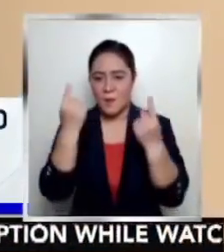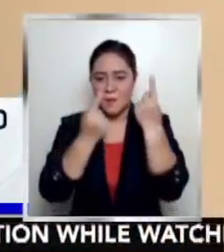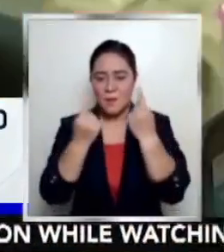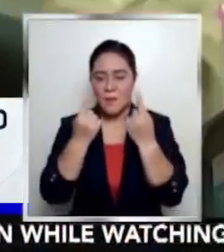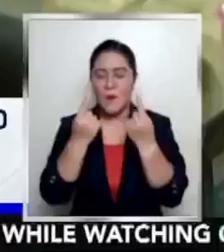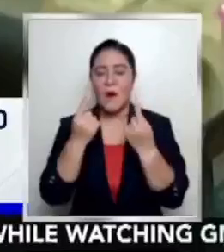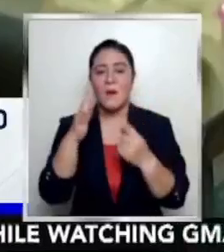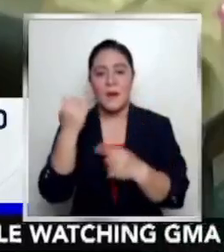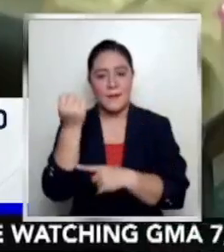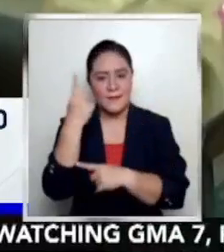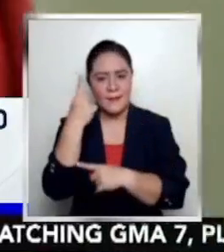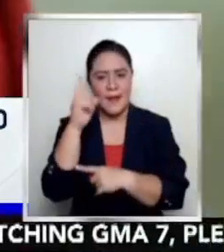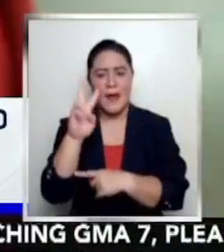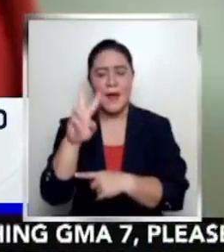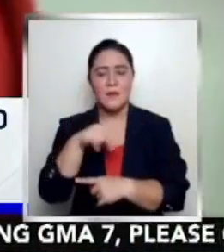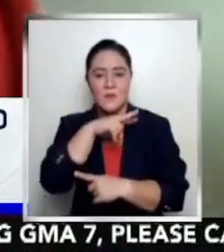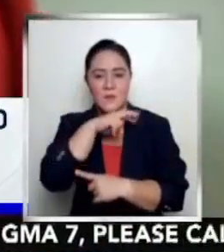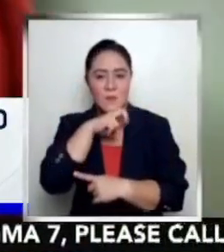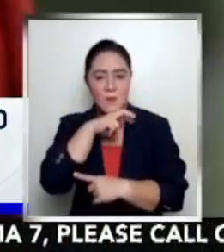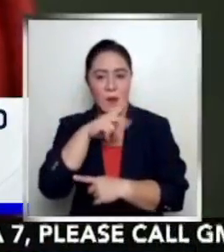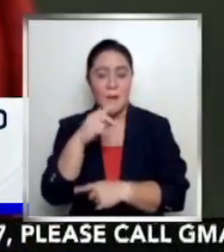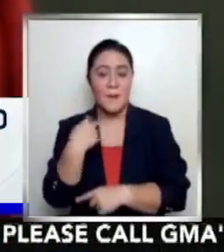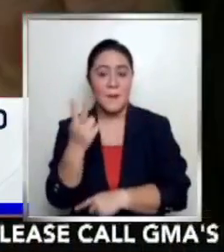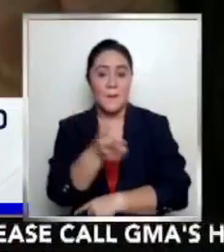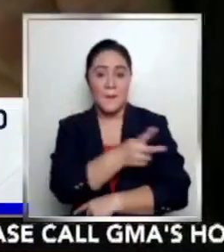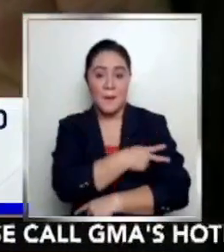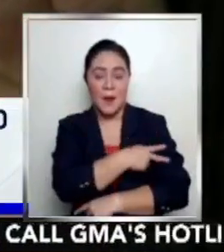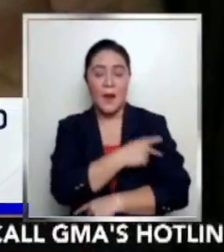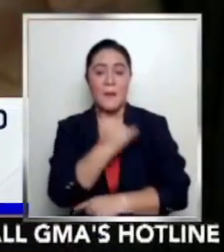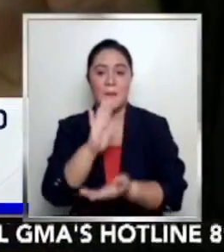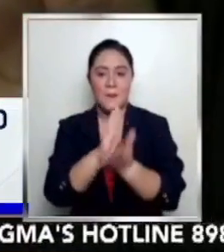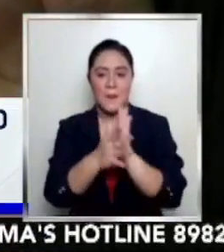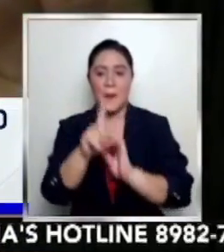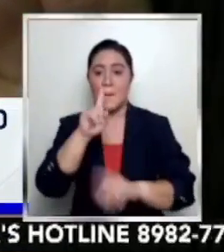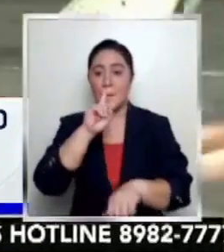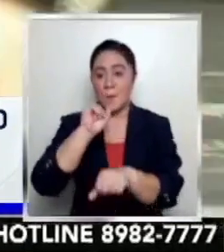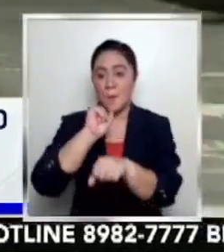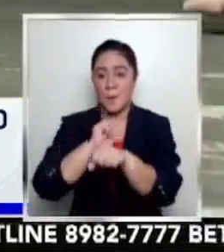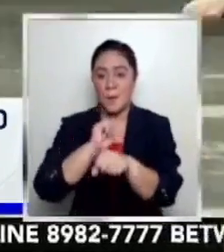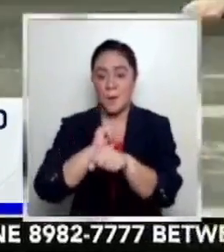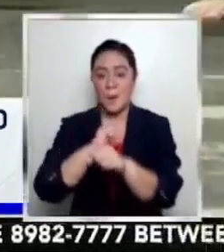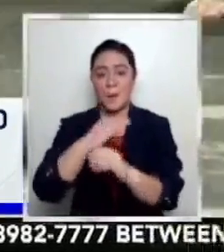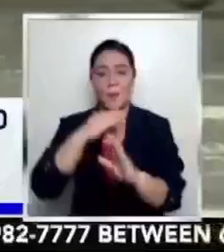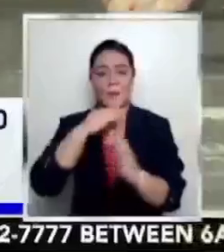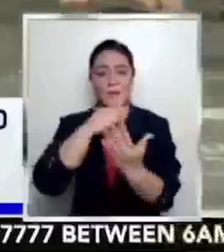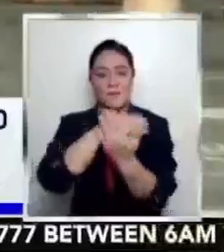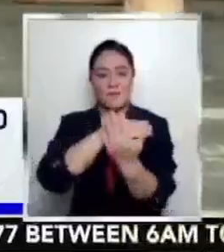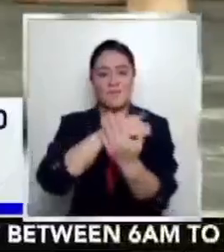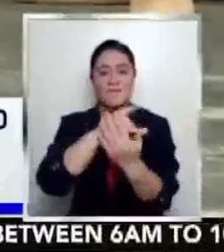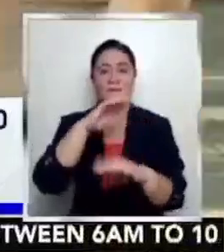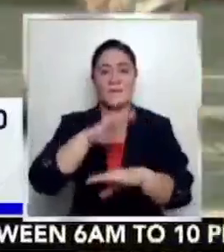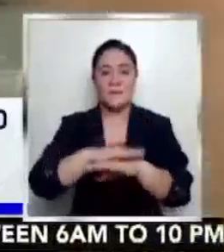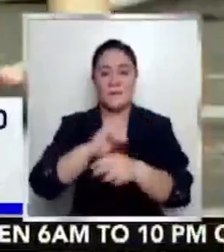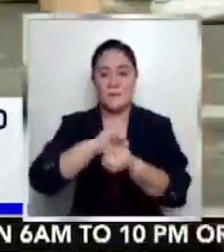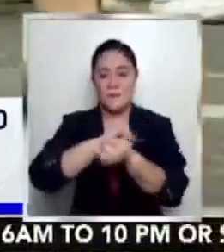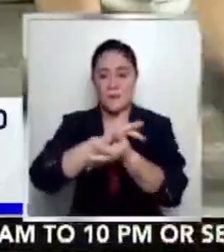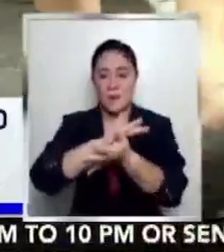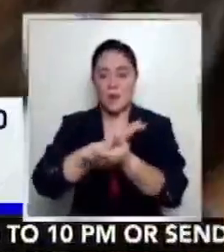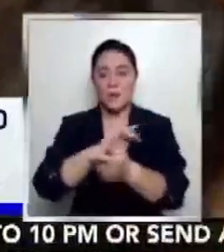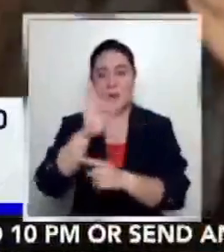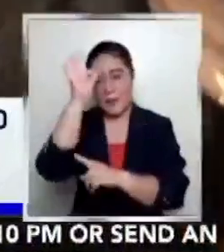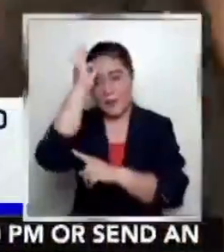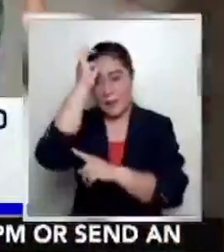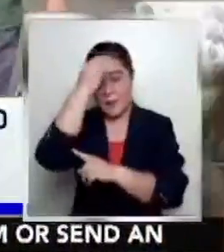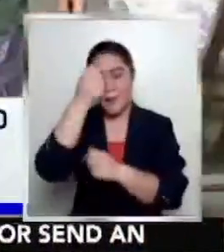May bakuna na rin daw na napatunayang epektibo laban sa COVID. Gayunman, patuloy pa rin ng mga paalala na sundin pa rin ang mga